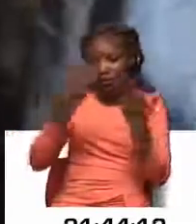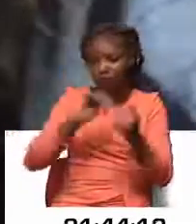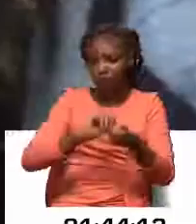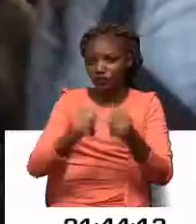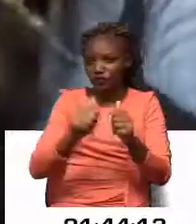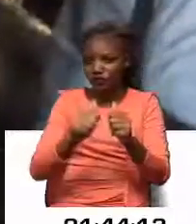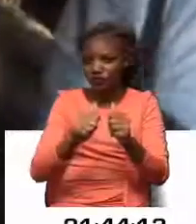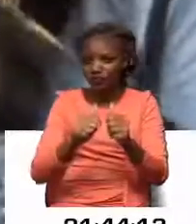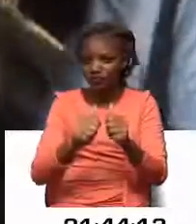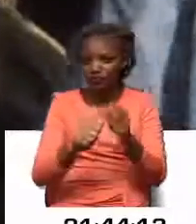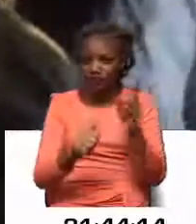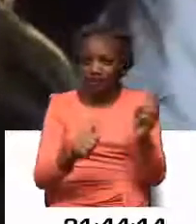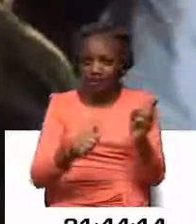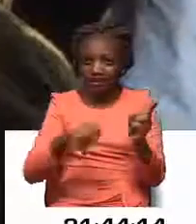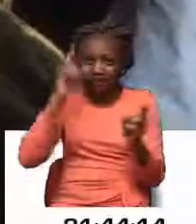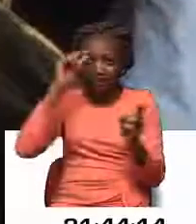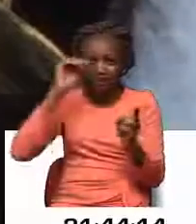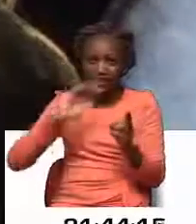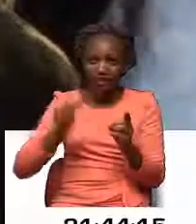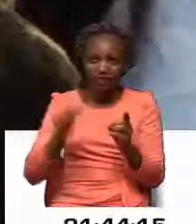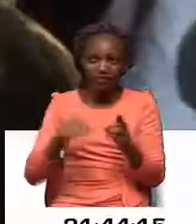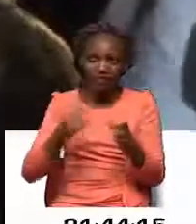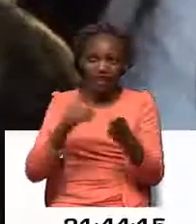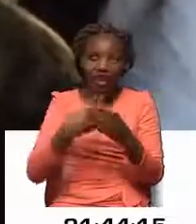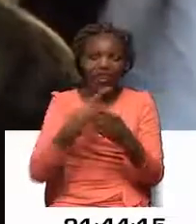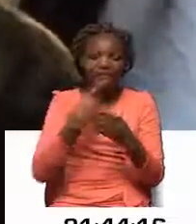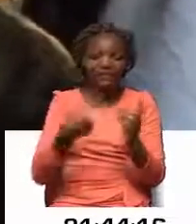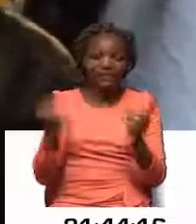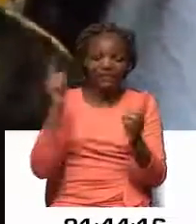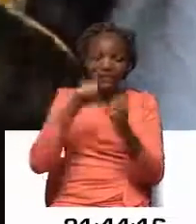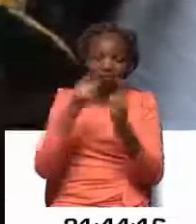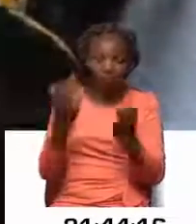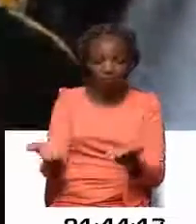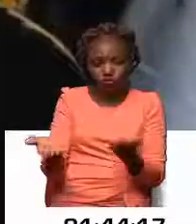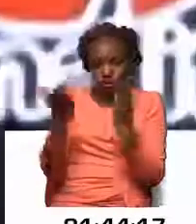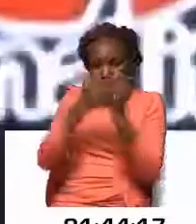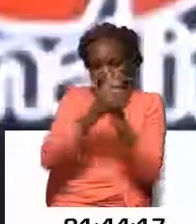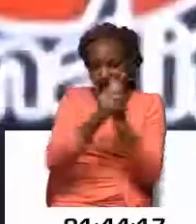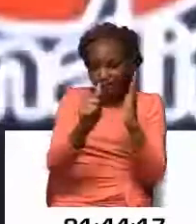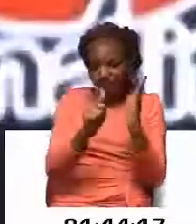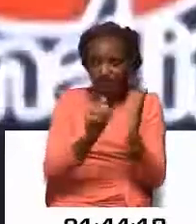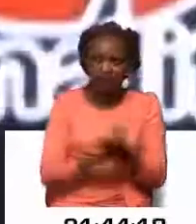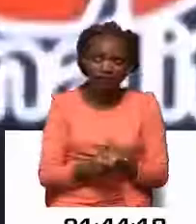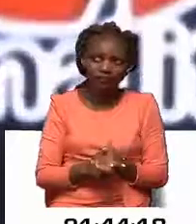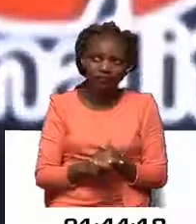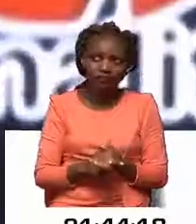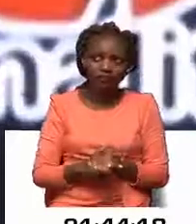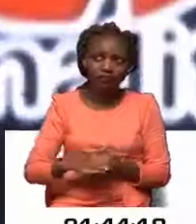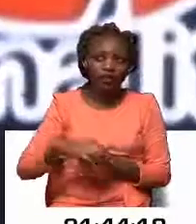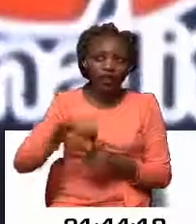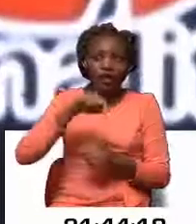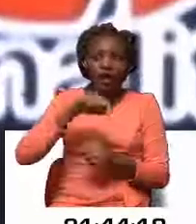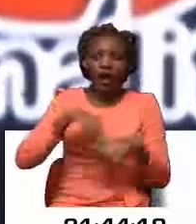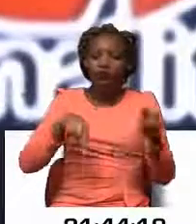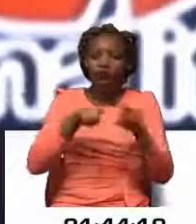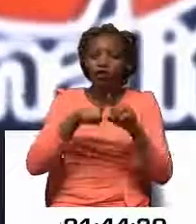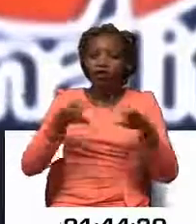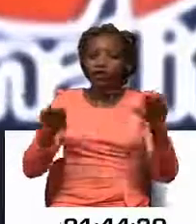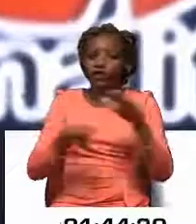miundo msingi katika kaunti hii ikiwa ni nia ya kukuza vipaji. We are also, as the deputy governor has